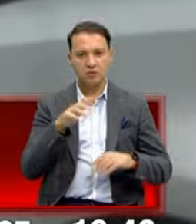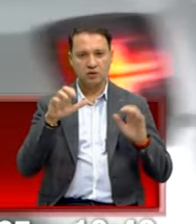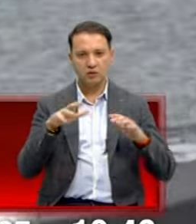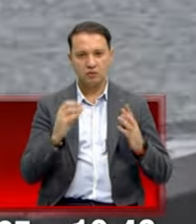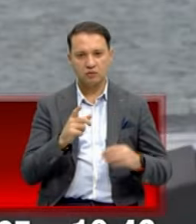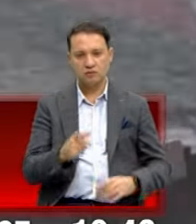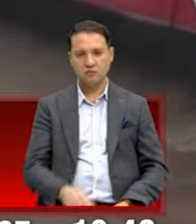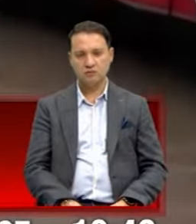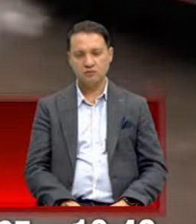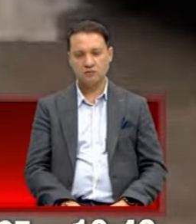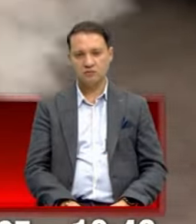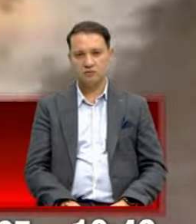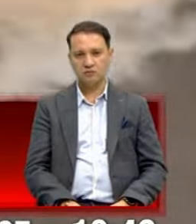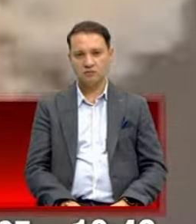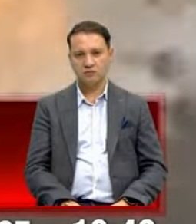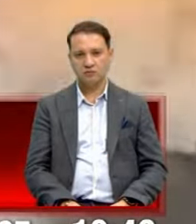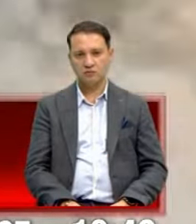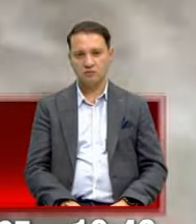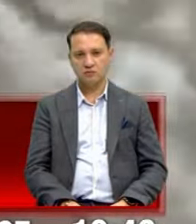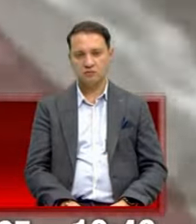kilogram yağış düştü.